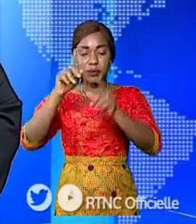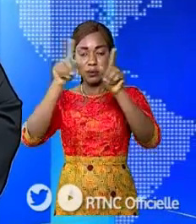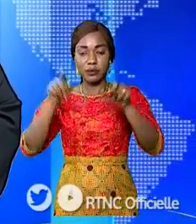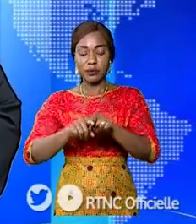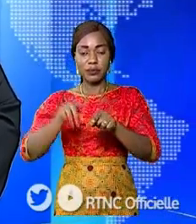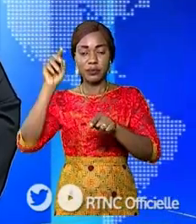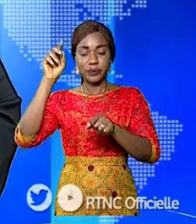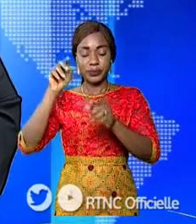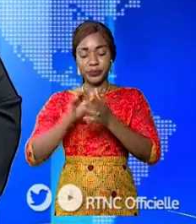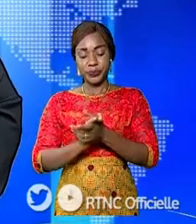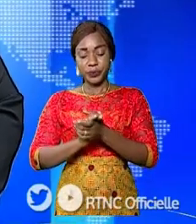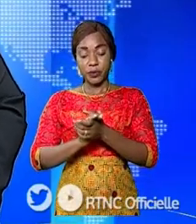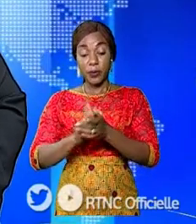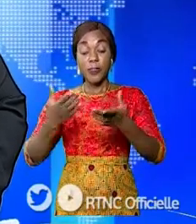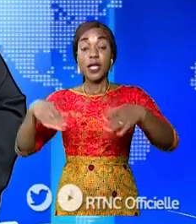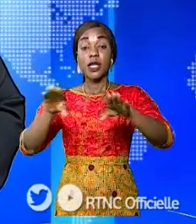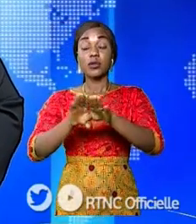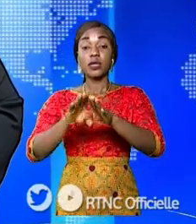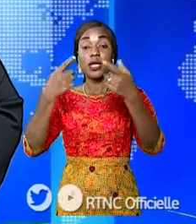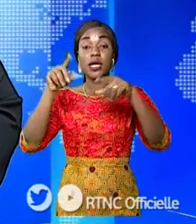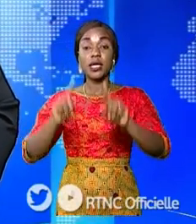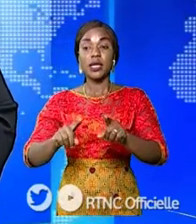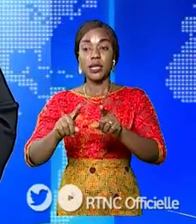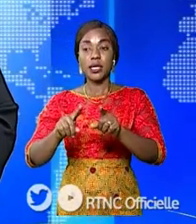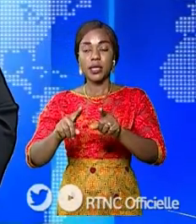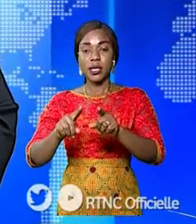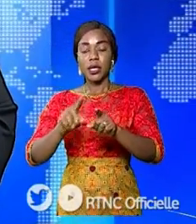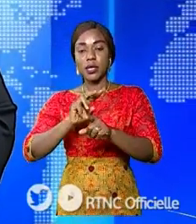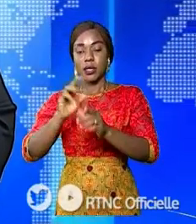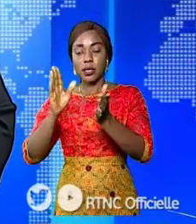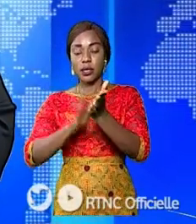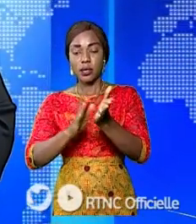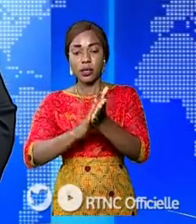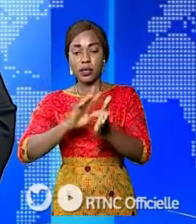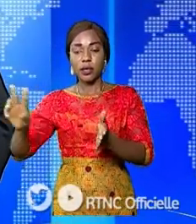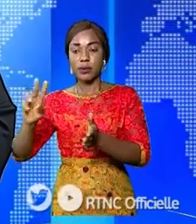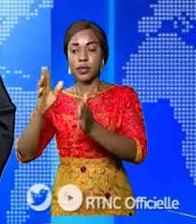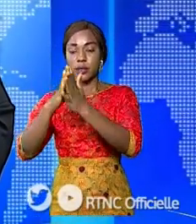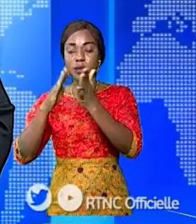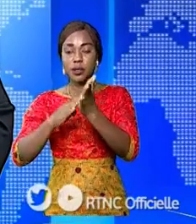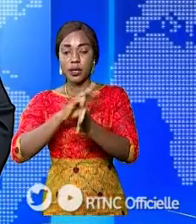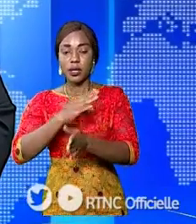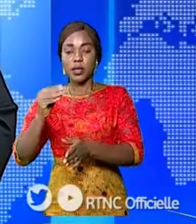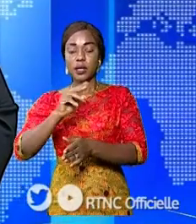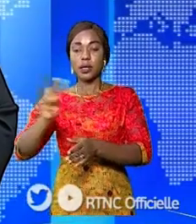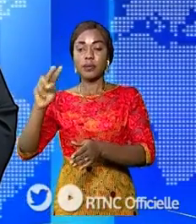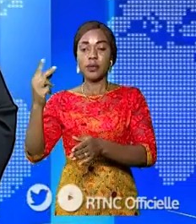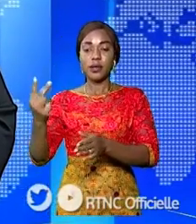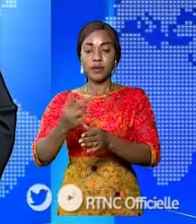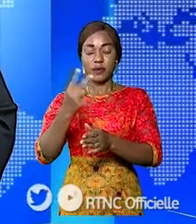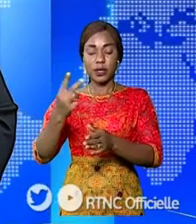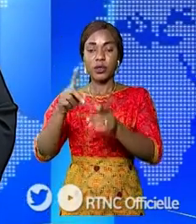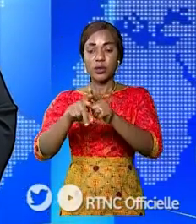RTNC. La clôture de l'année scolaire 2019-2020 et le préparatif de la rentrée des classes en deux